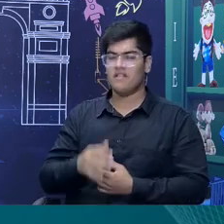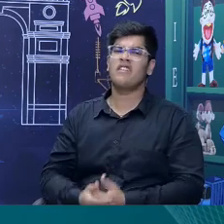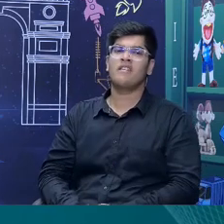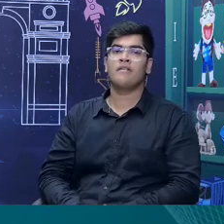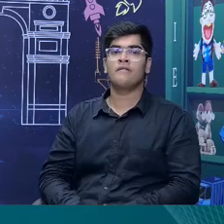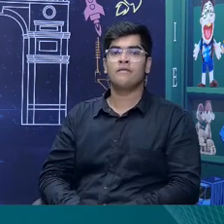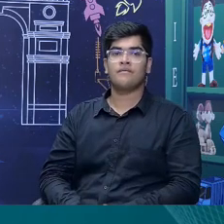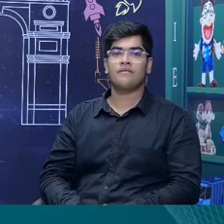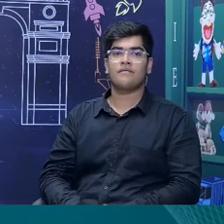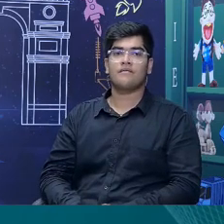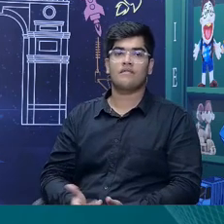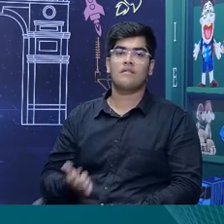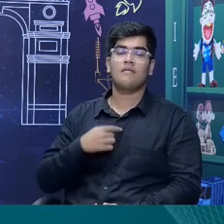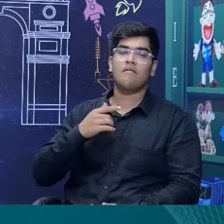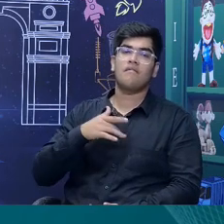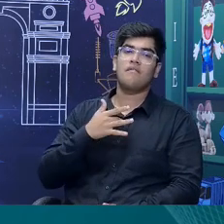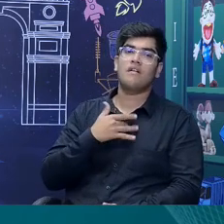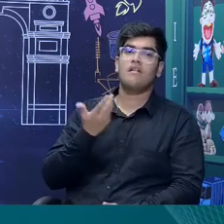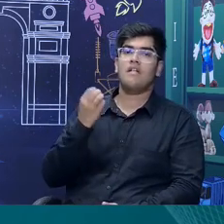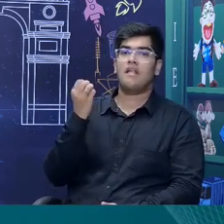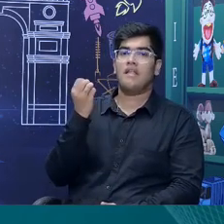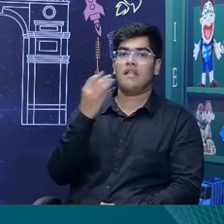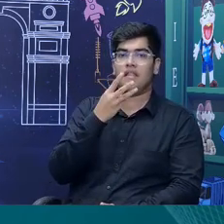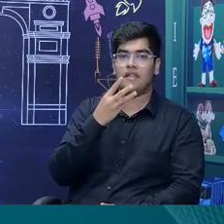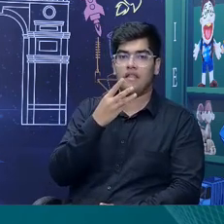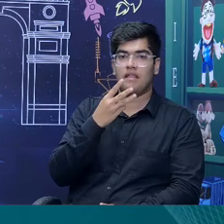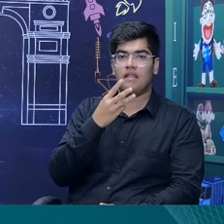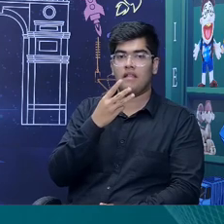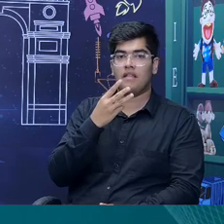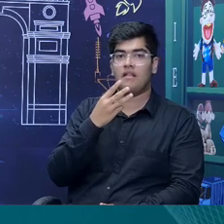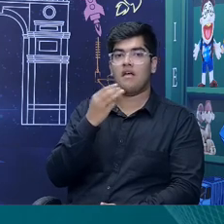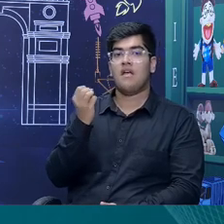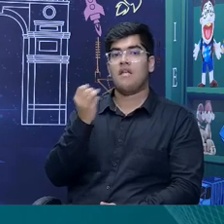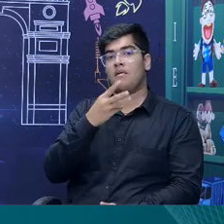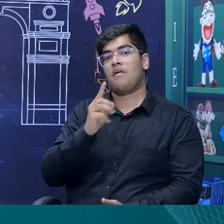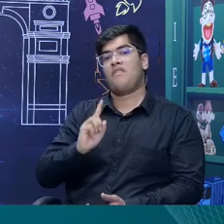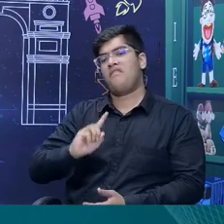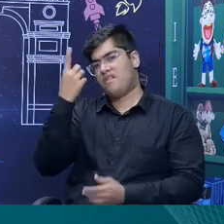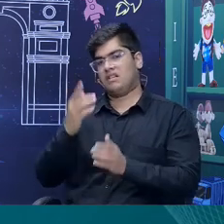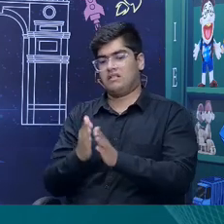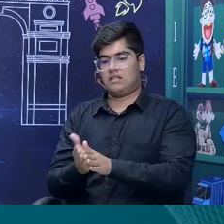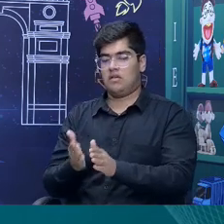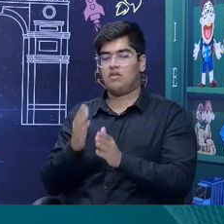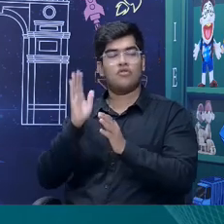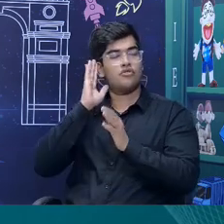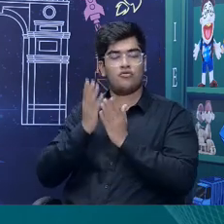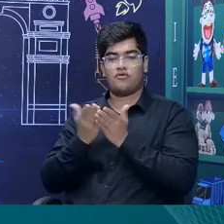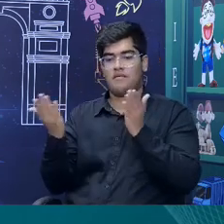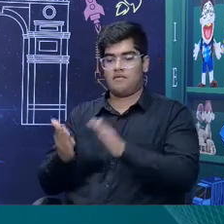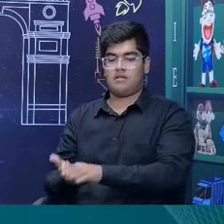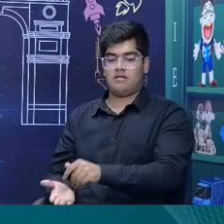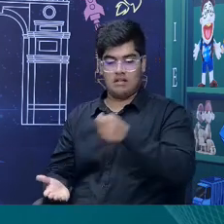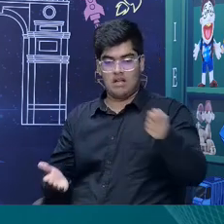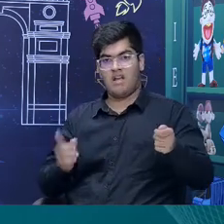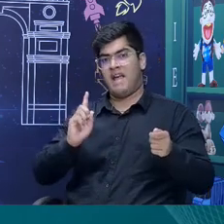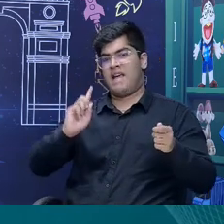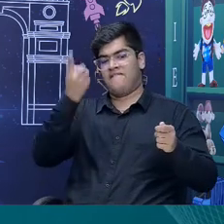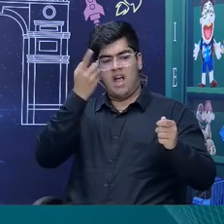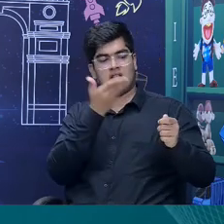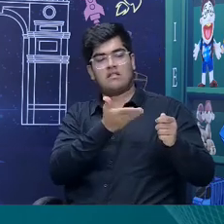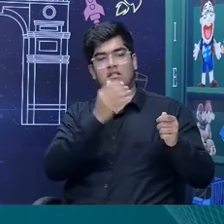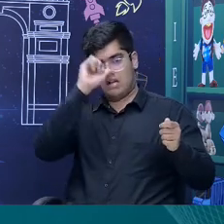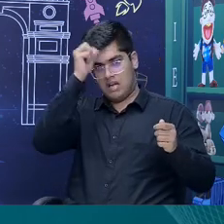ऑलमोस्ट 3 महीने से कंटीन्यूअस फर्स्ट पेज की हैडलाइंस थी इंडिया पैसेज टाइम स पापुलेशन इंडिया